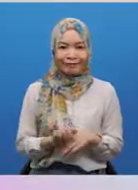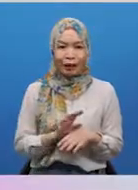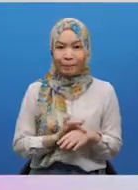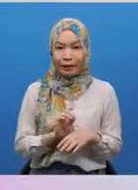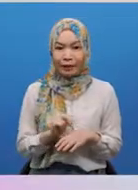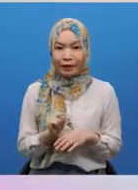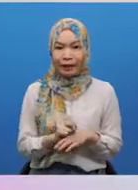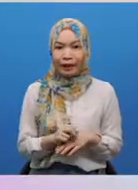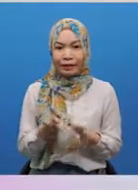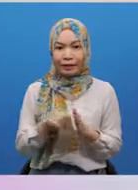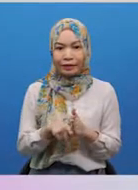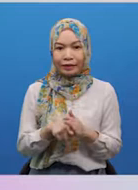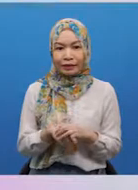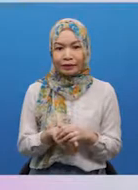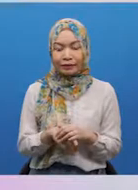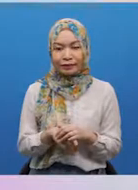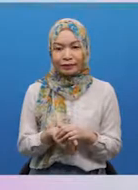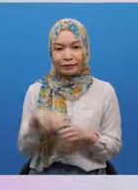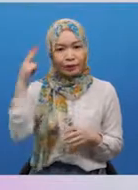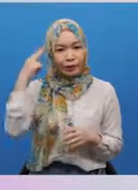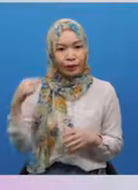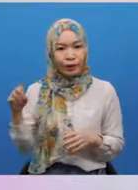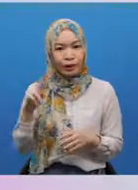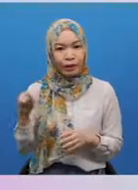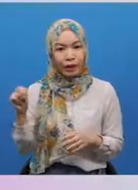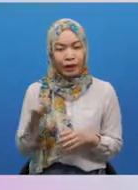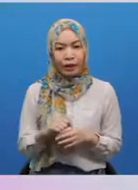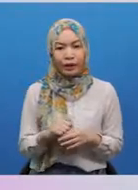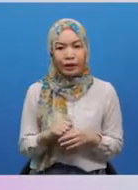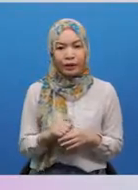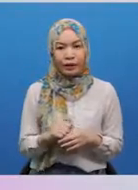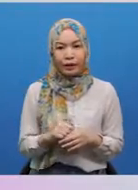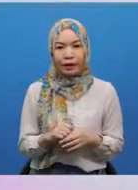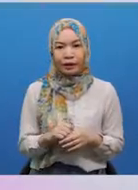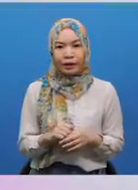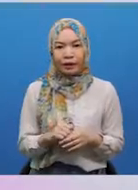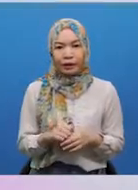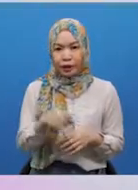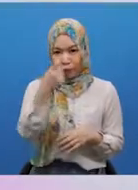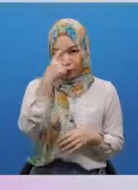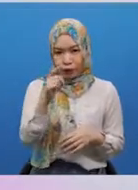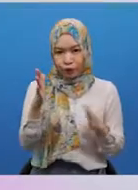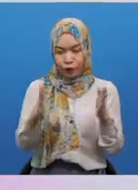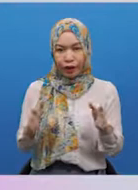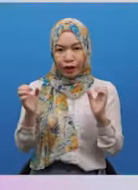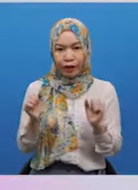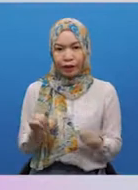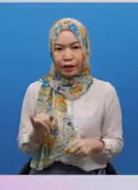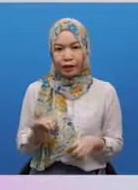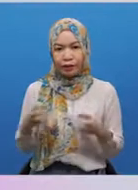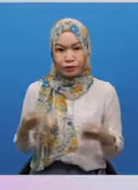ialah gelaran yang diberikan kepada individu yang telah mengerjakan fardu haji di